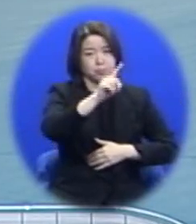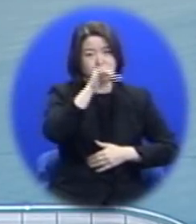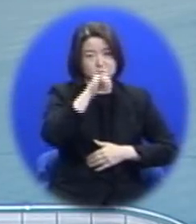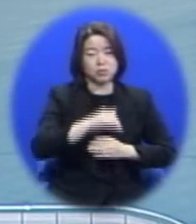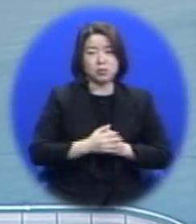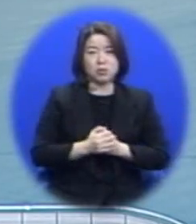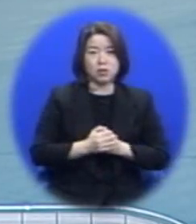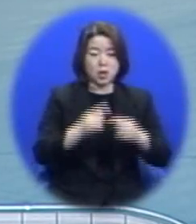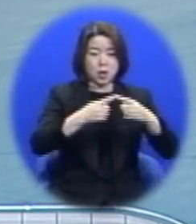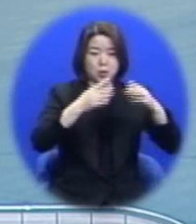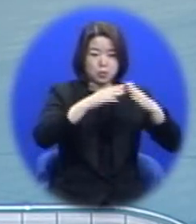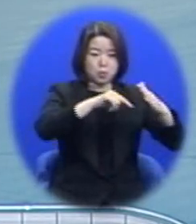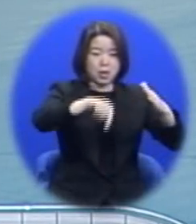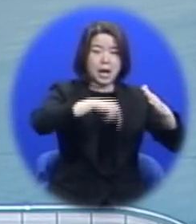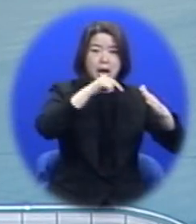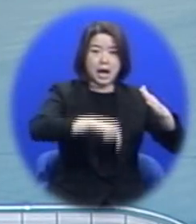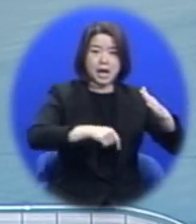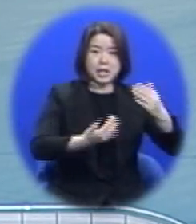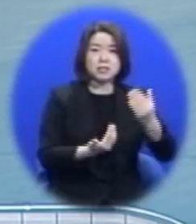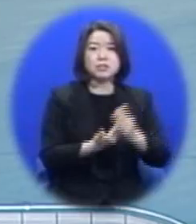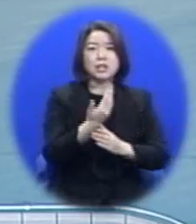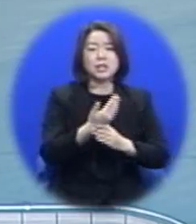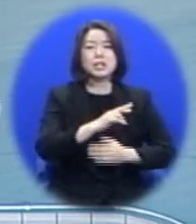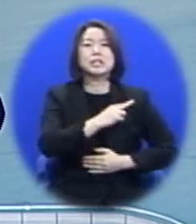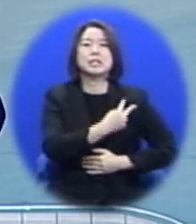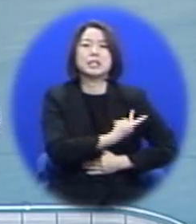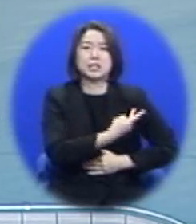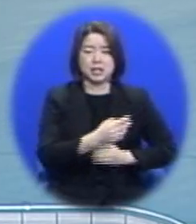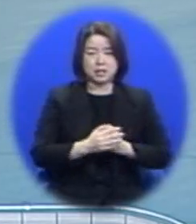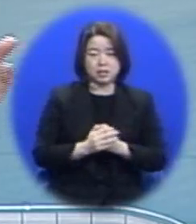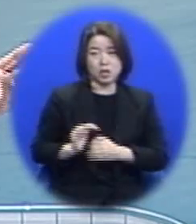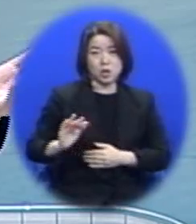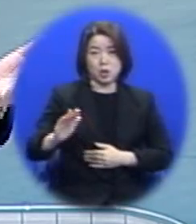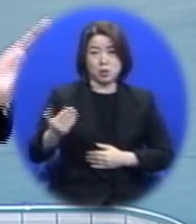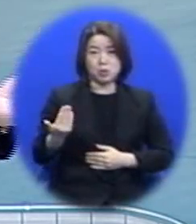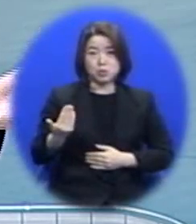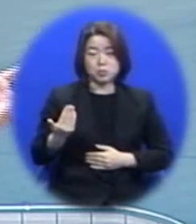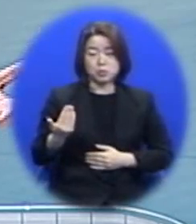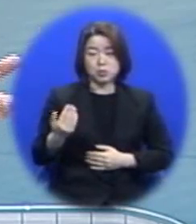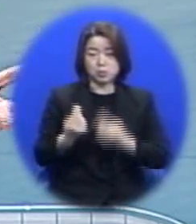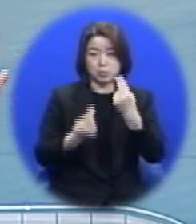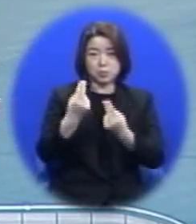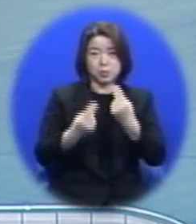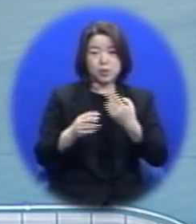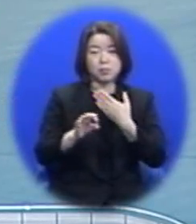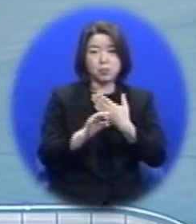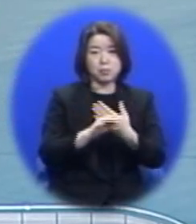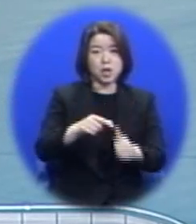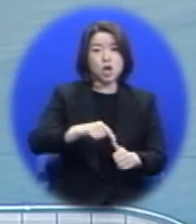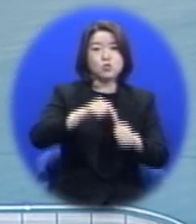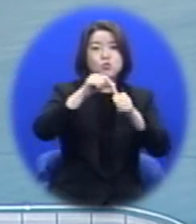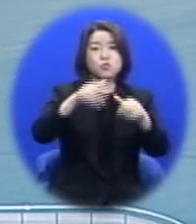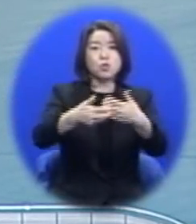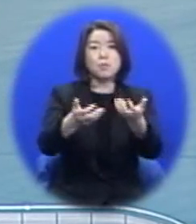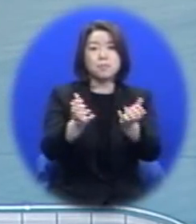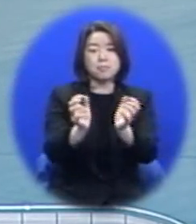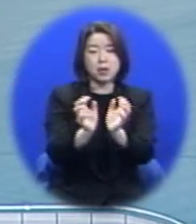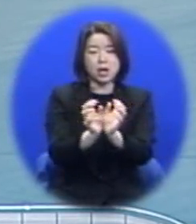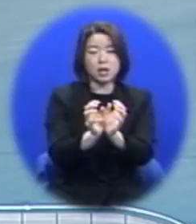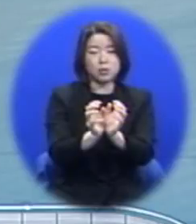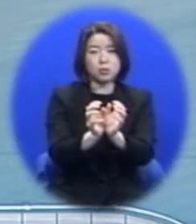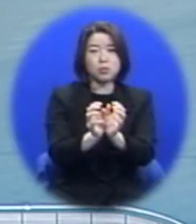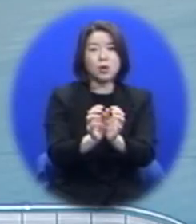교회 안에 일어난 이단들이죠. 요즘으로 말하면 구원파와 비슷한 교리를 가지고 있습니다. 한번